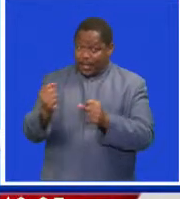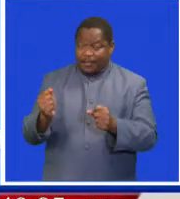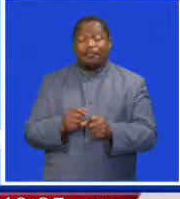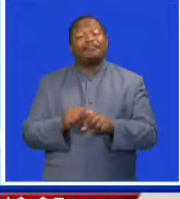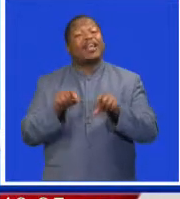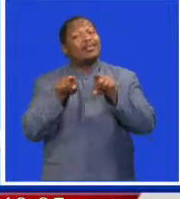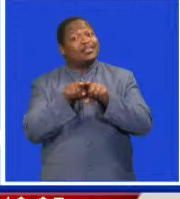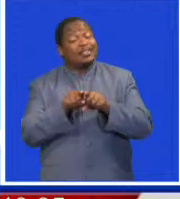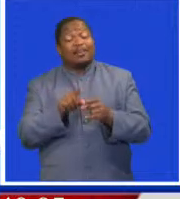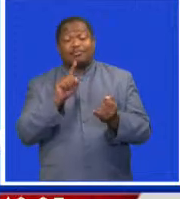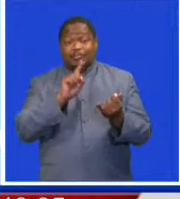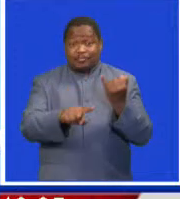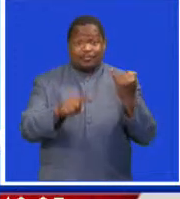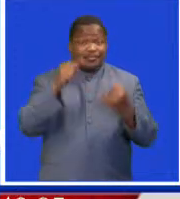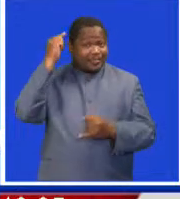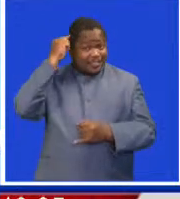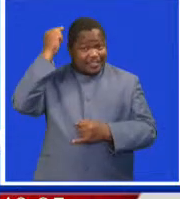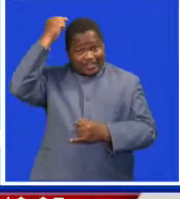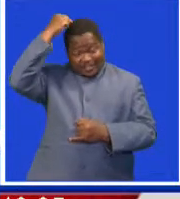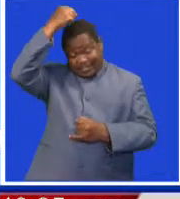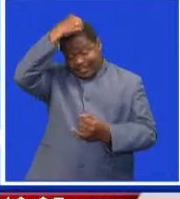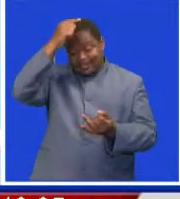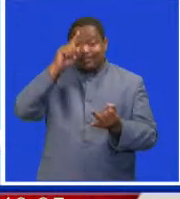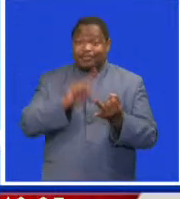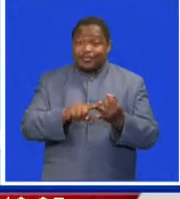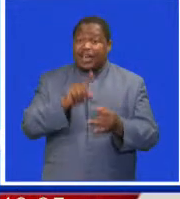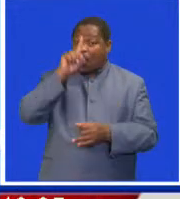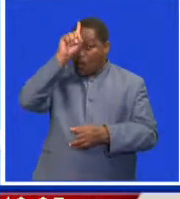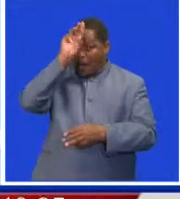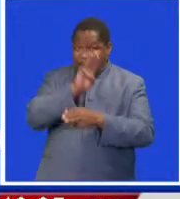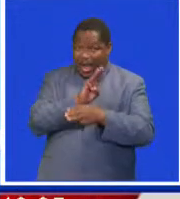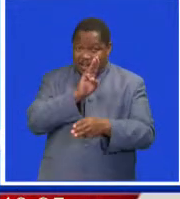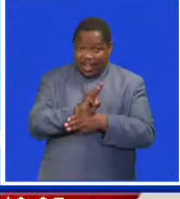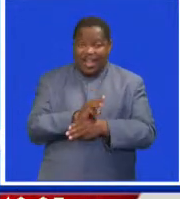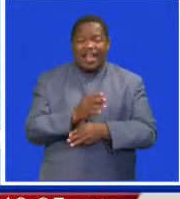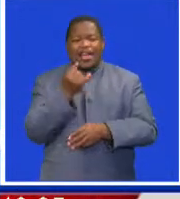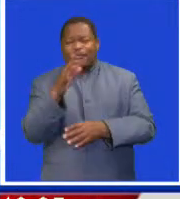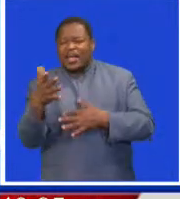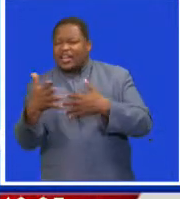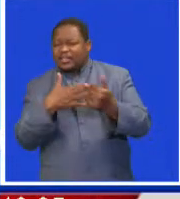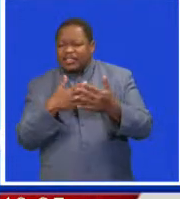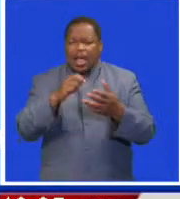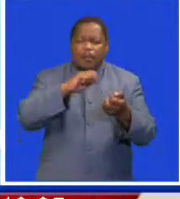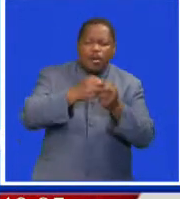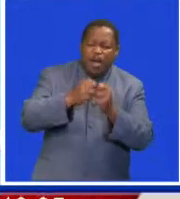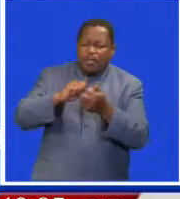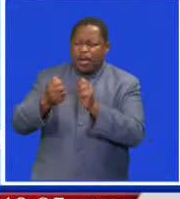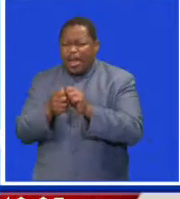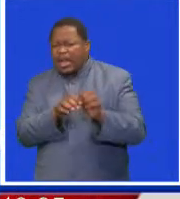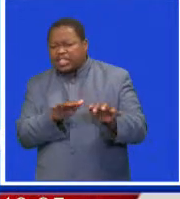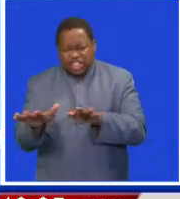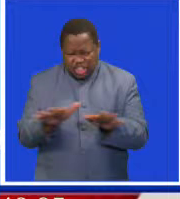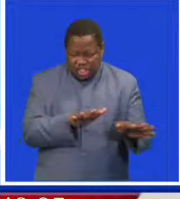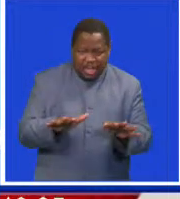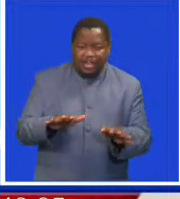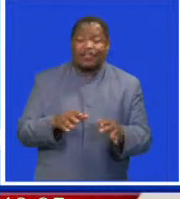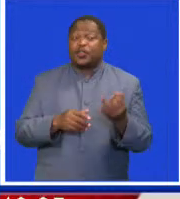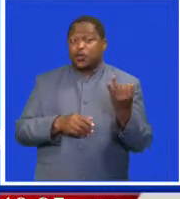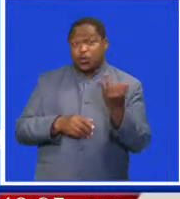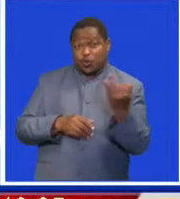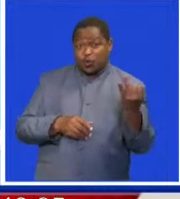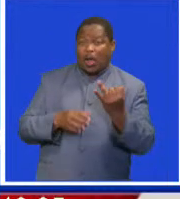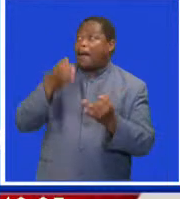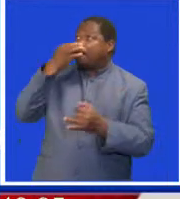mflegazi. Mwaga begune simo lesvilago aye atandaze. Logo ge lesingneketa insaye maso watku kutsi atubege abengi so sive